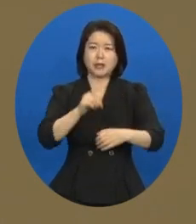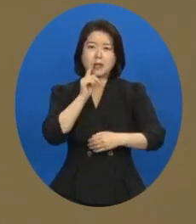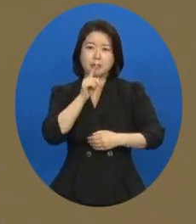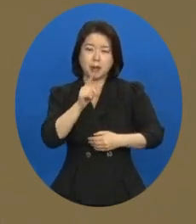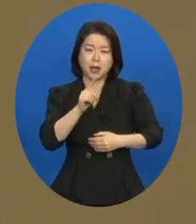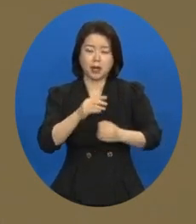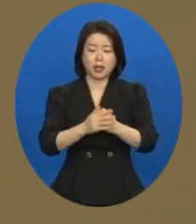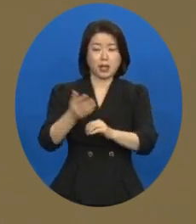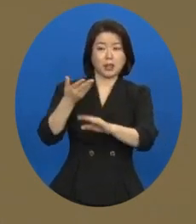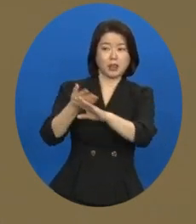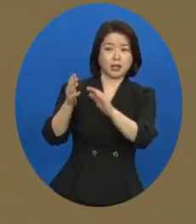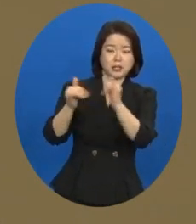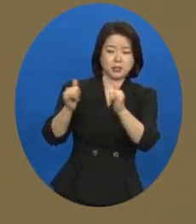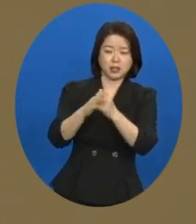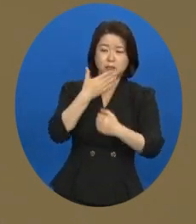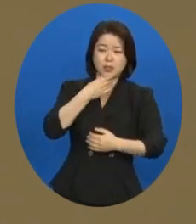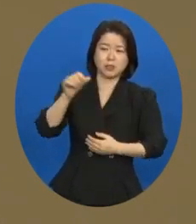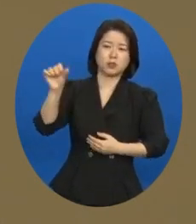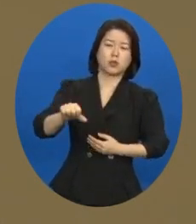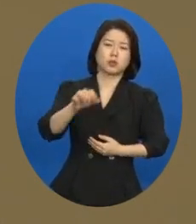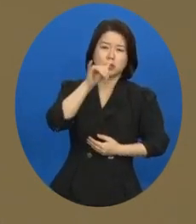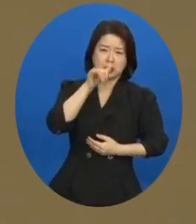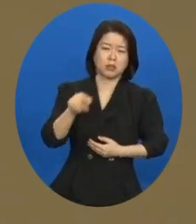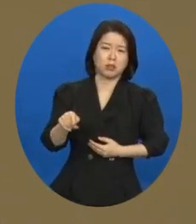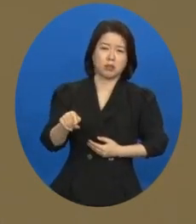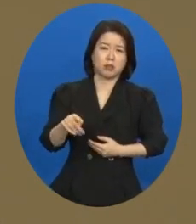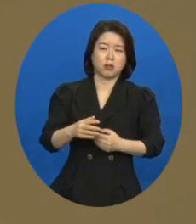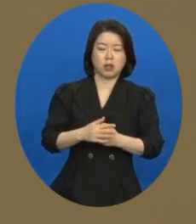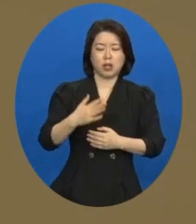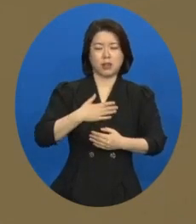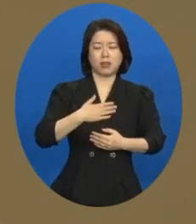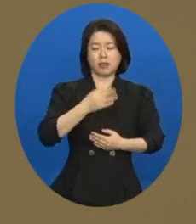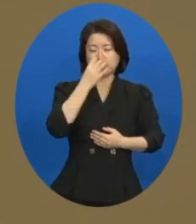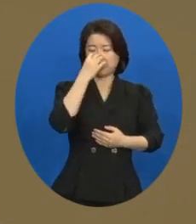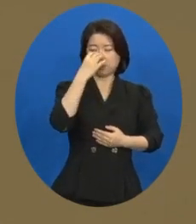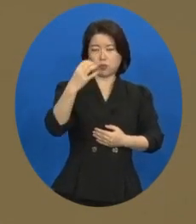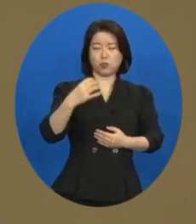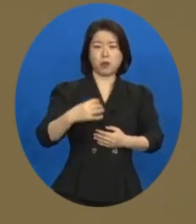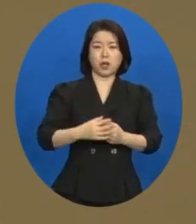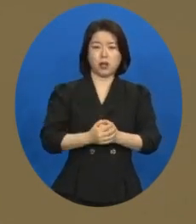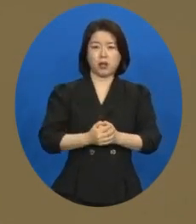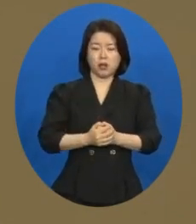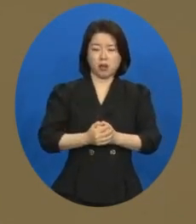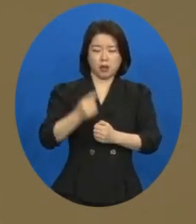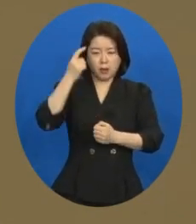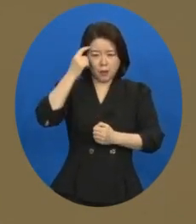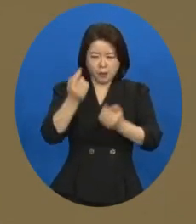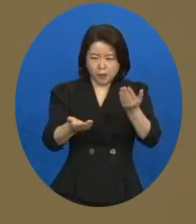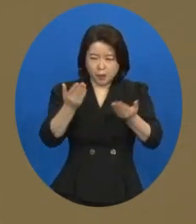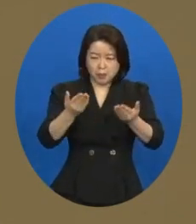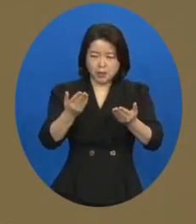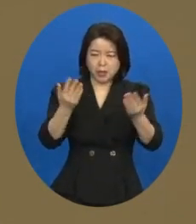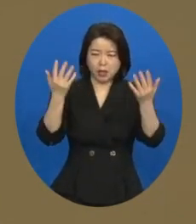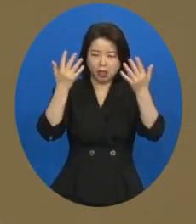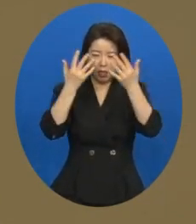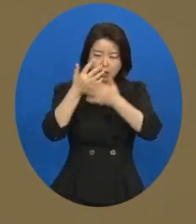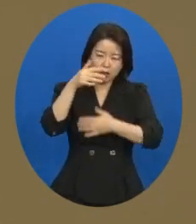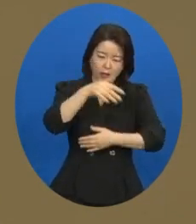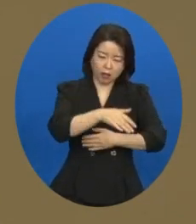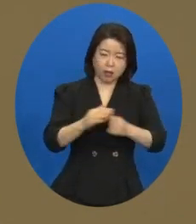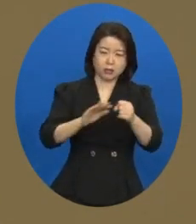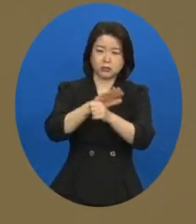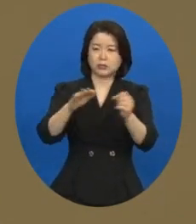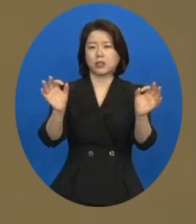다른 사람들을 저주했습니다. 우리가 교만해지면서 판단력이 어두워졌고 사랑이